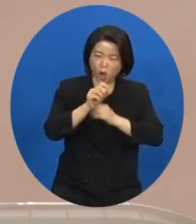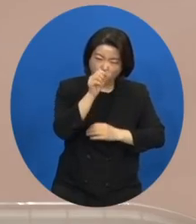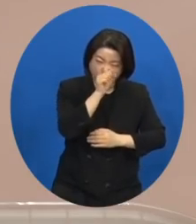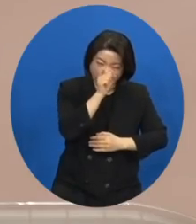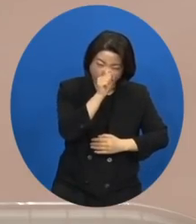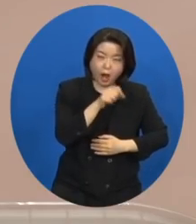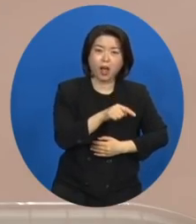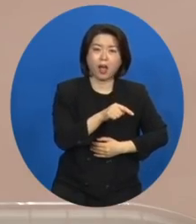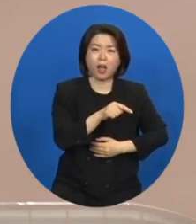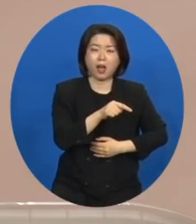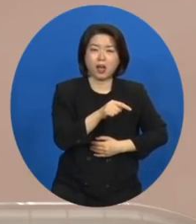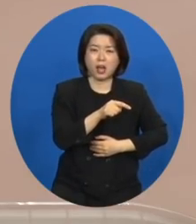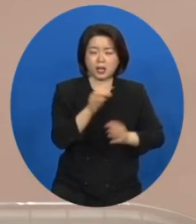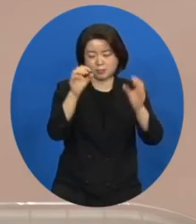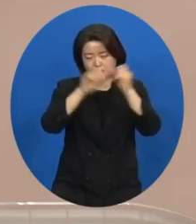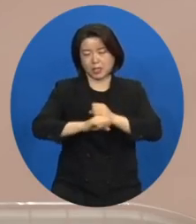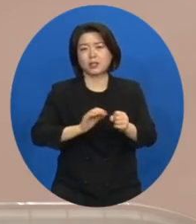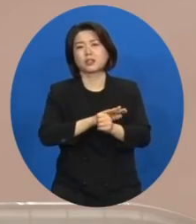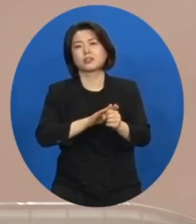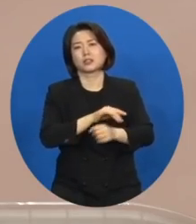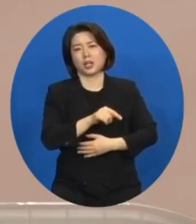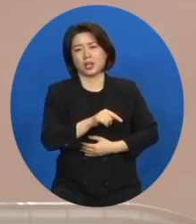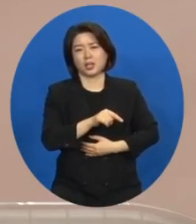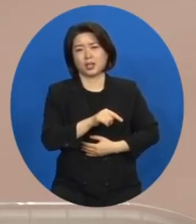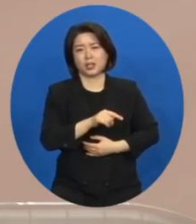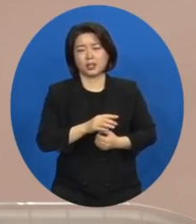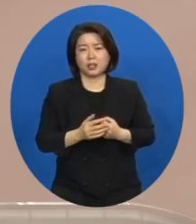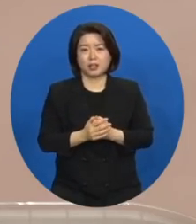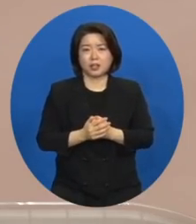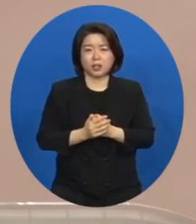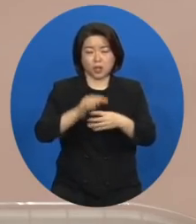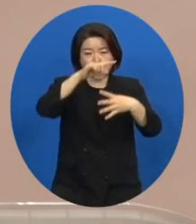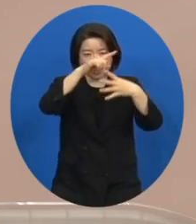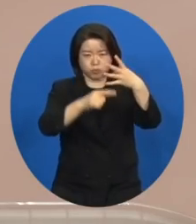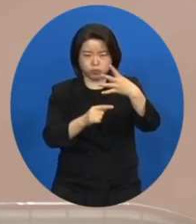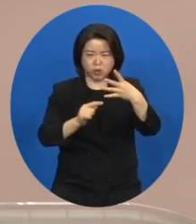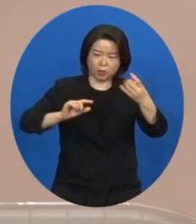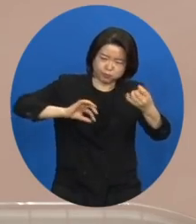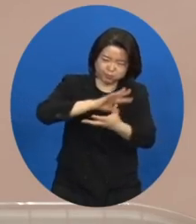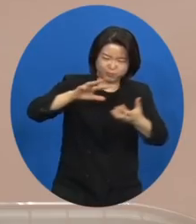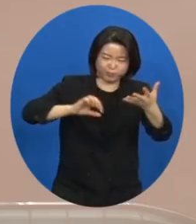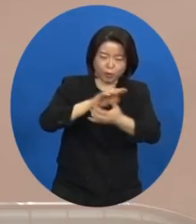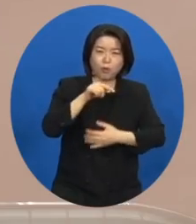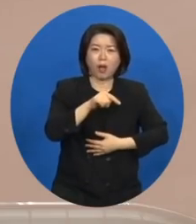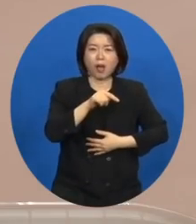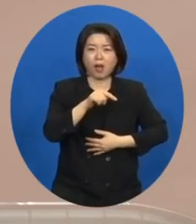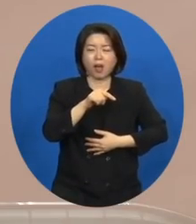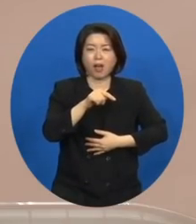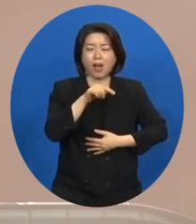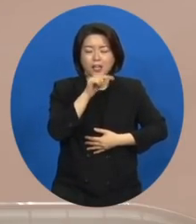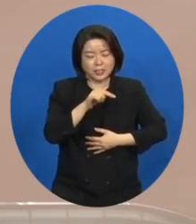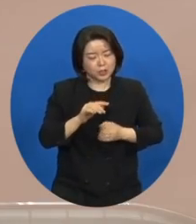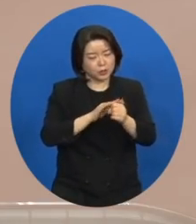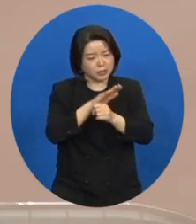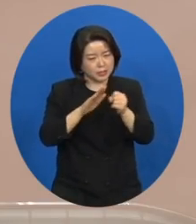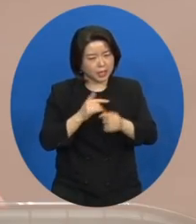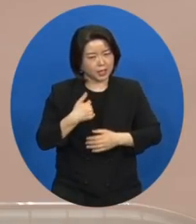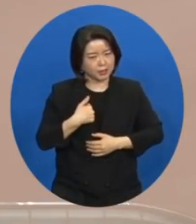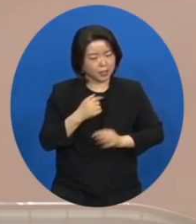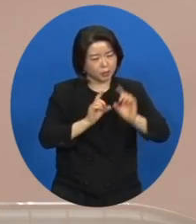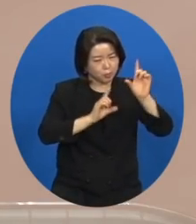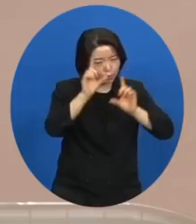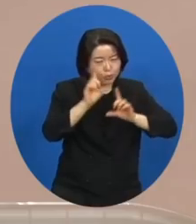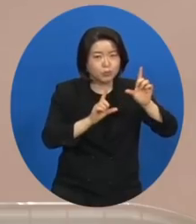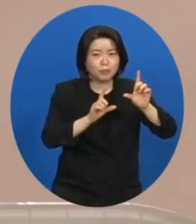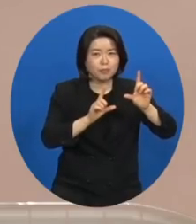망가진 사람 모든 순서가 뒤죽박죽 해버린 그런 사랑을 내가 하고 있지는 않는가 라는 거예요